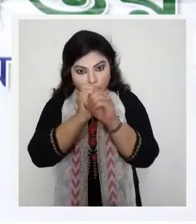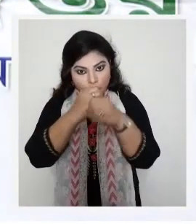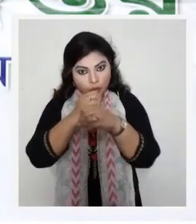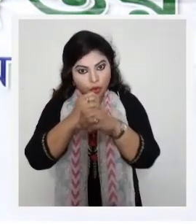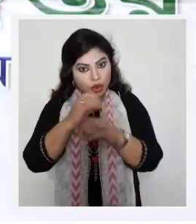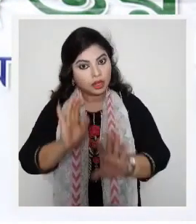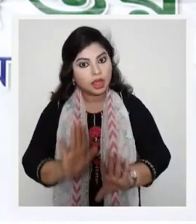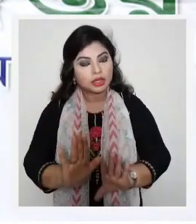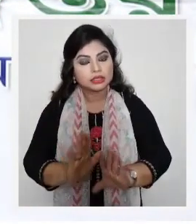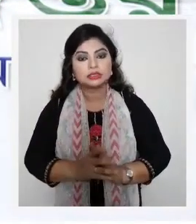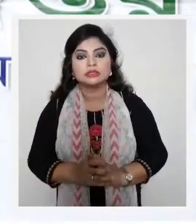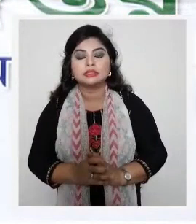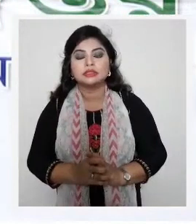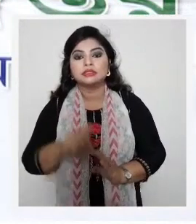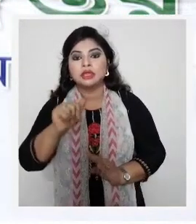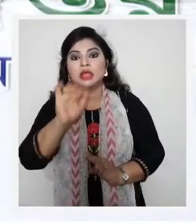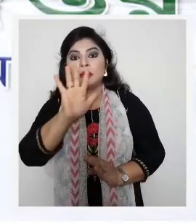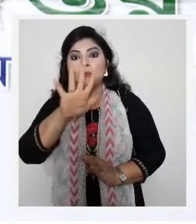পরীক্ষা হয়েছে